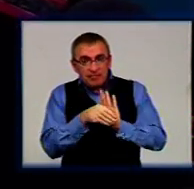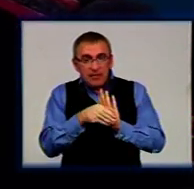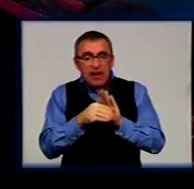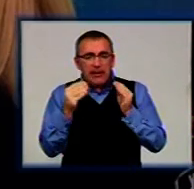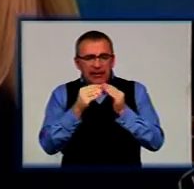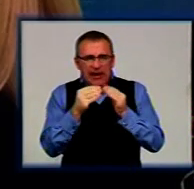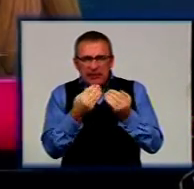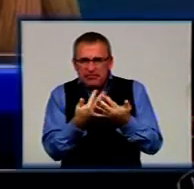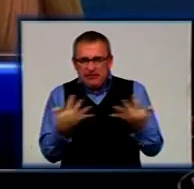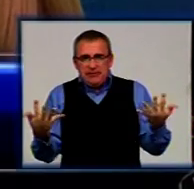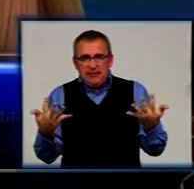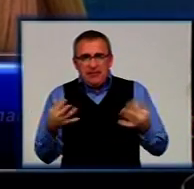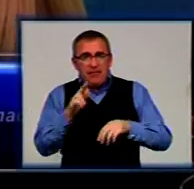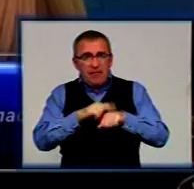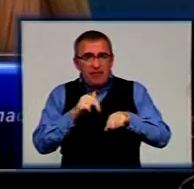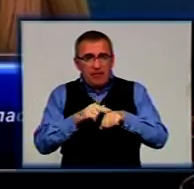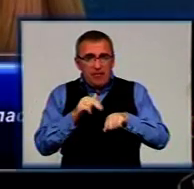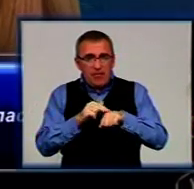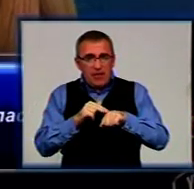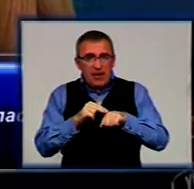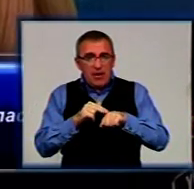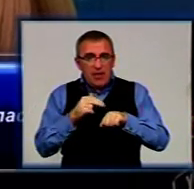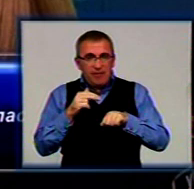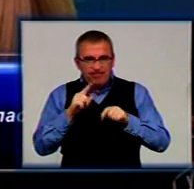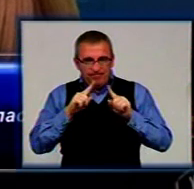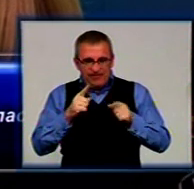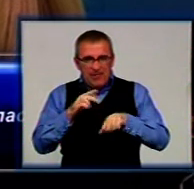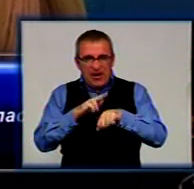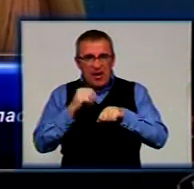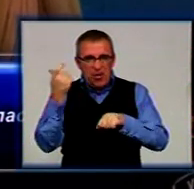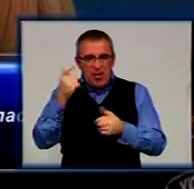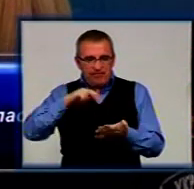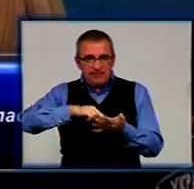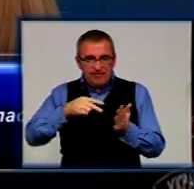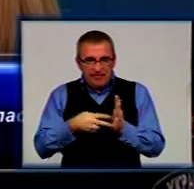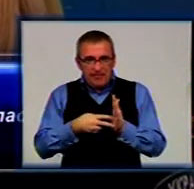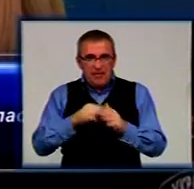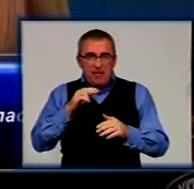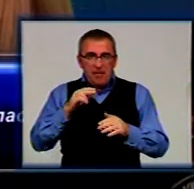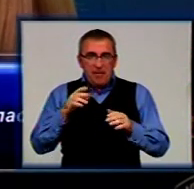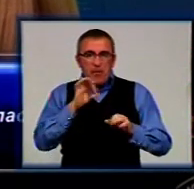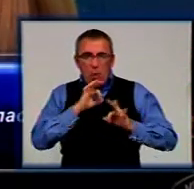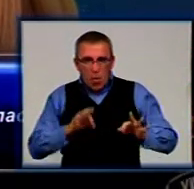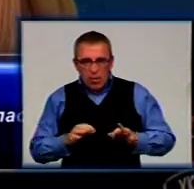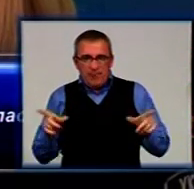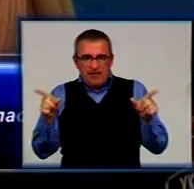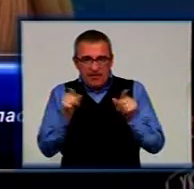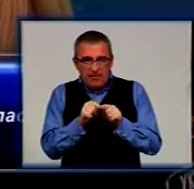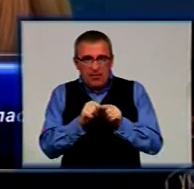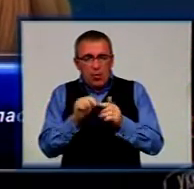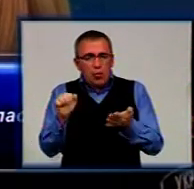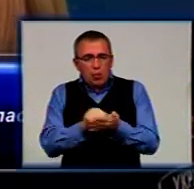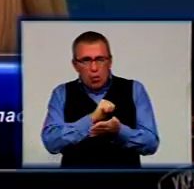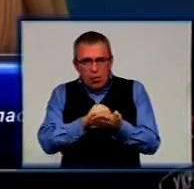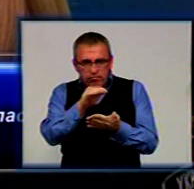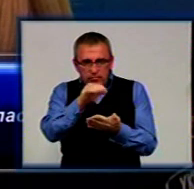10 епізодах. Працівниками Державної служби по боротьбі з економічною злочинністю МВС в області спільно з працівниками прокуратури області